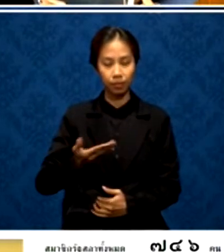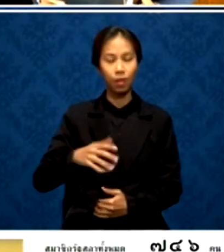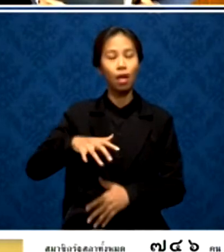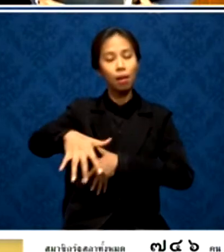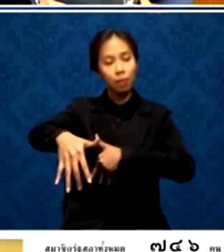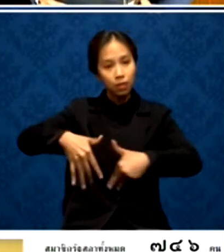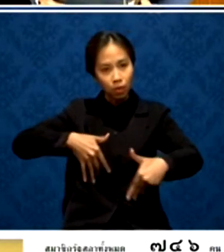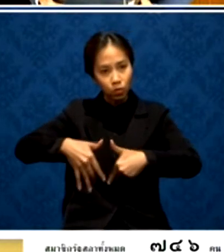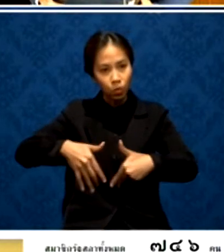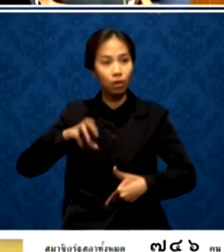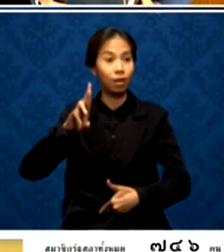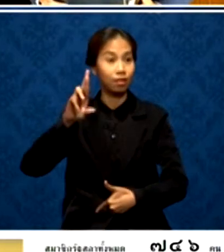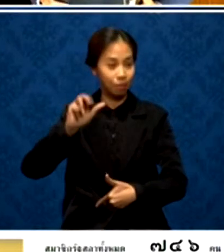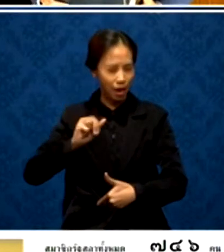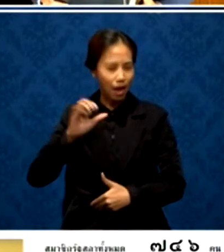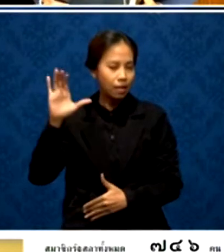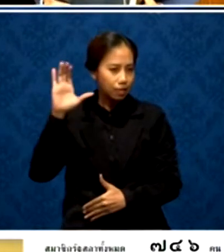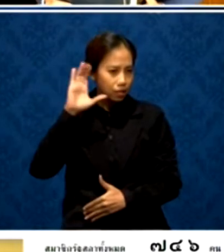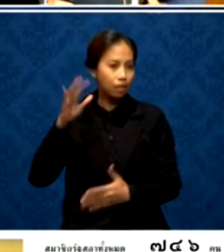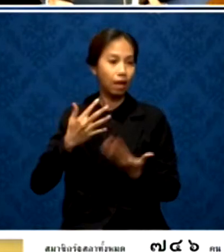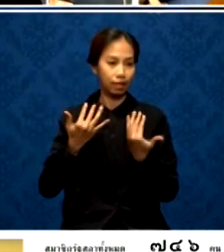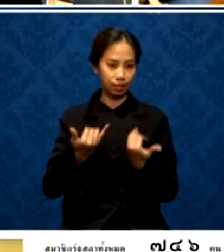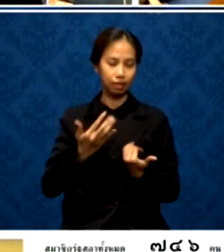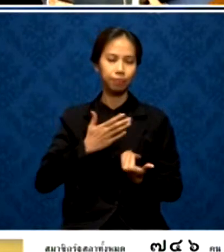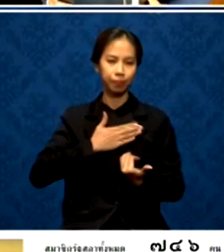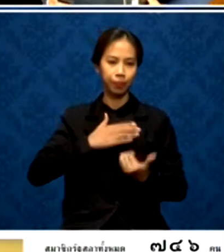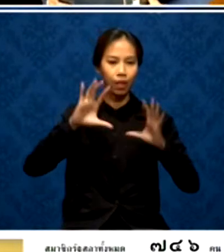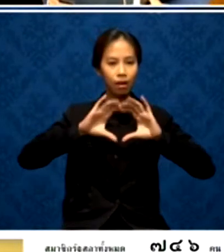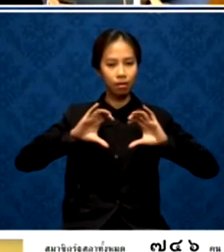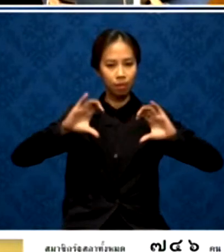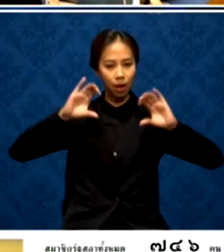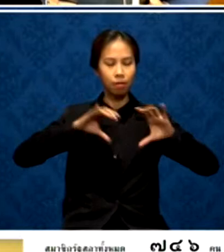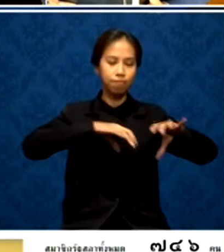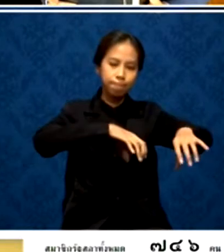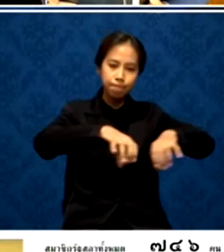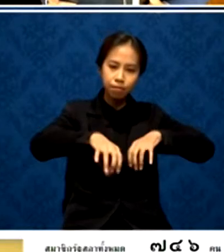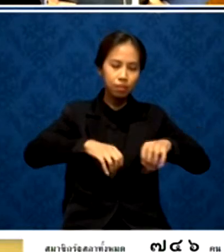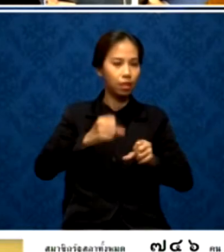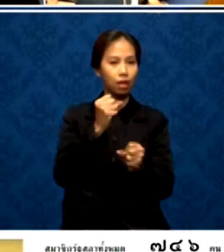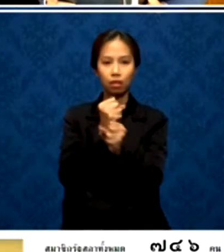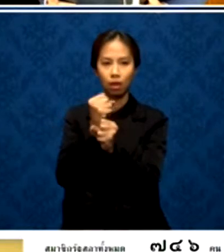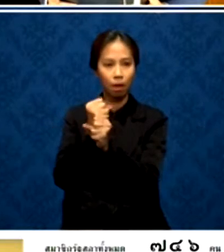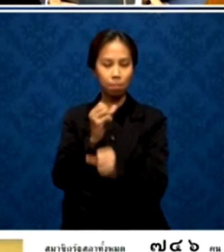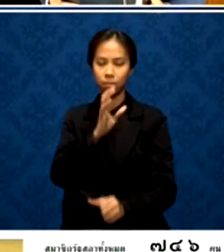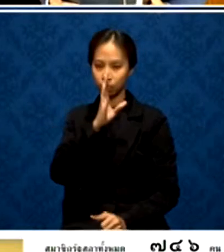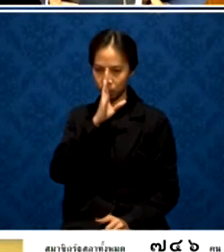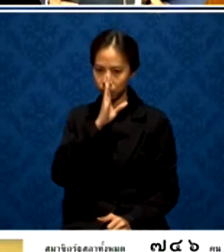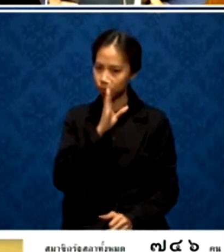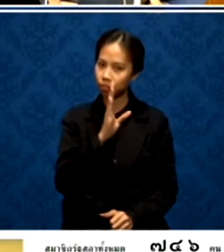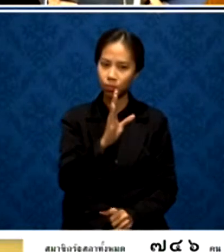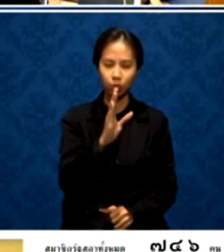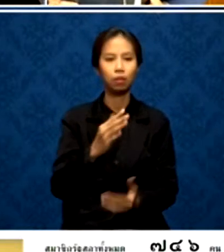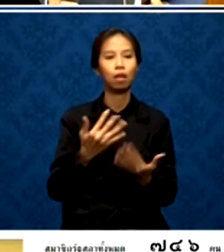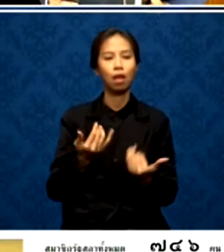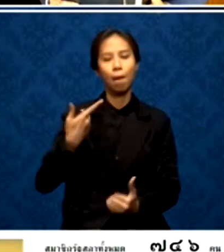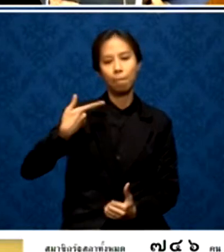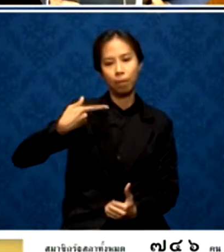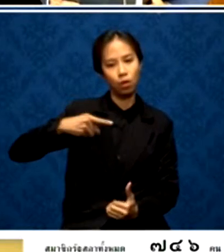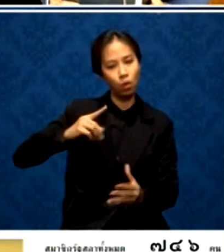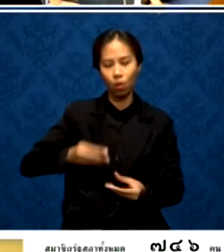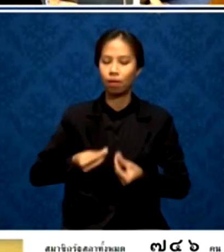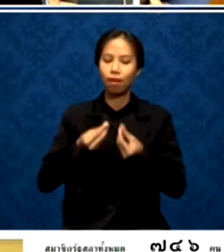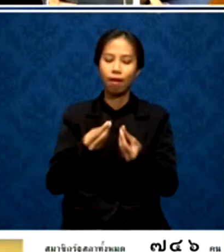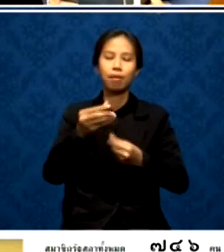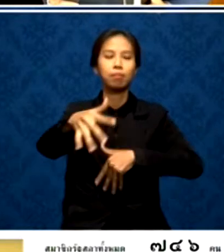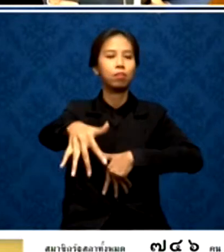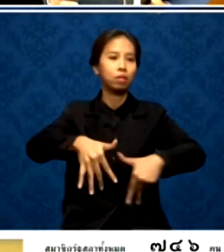าชนไทยว่ารัฐบาลจะบริหารราชการแผ่นดินด้วยความซื่อสัตย์สุจริตและยึดประโยชน์ส่วนรวมของประชา